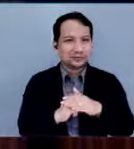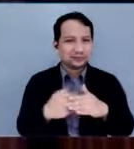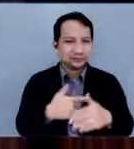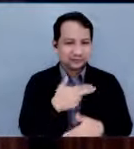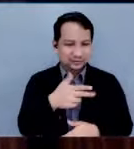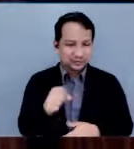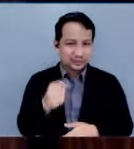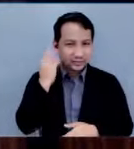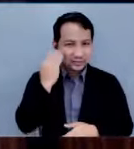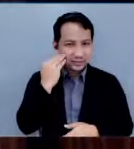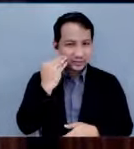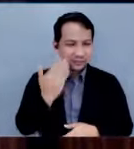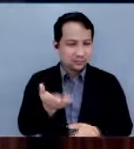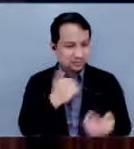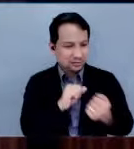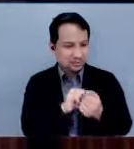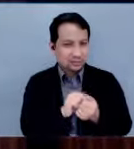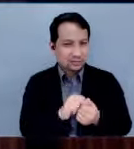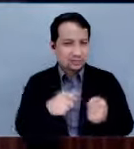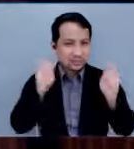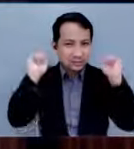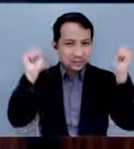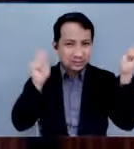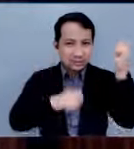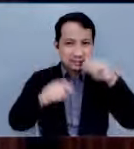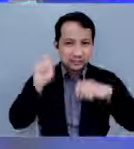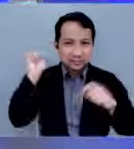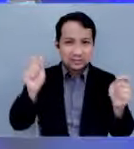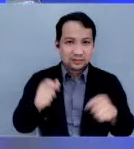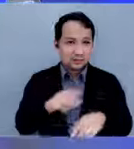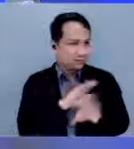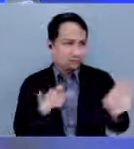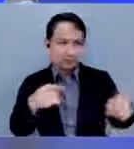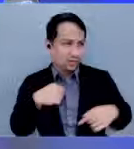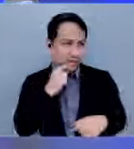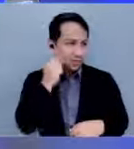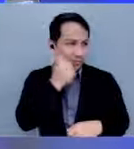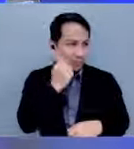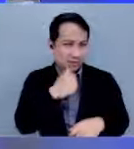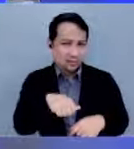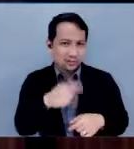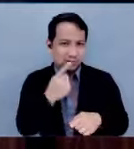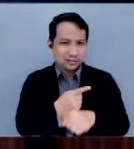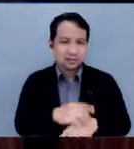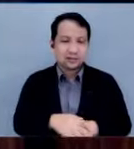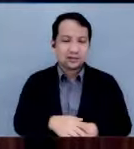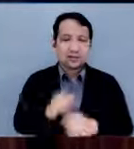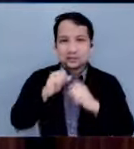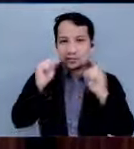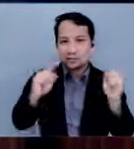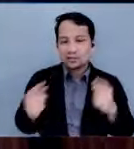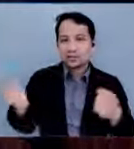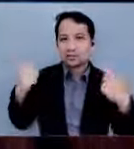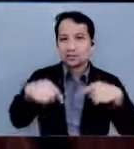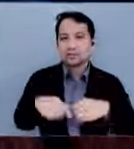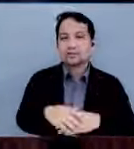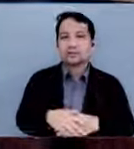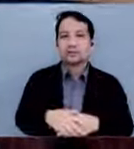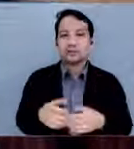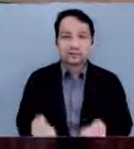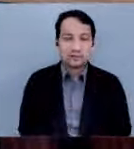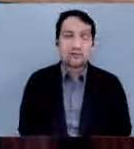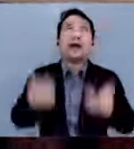lagi akong niyayang sumari sa cheering squad. Siyempre, ayoko, lalaki ako, pambabae lang yun, tama? Nagulat po ako sumunod na eksena, hinahagis-hagis na ako